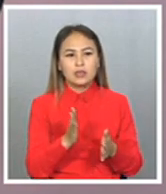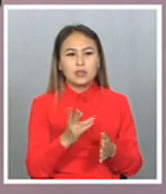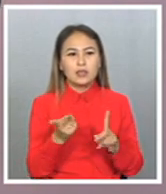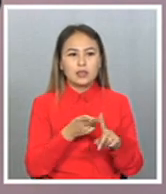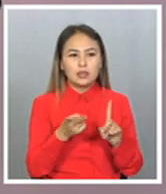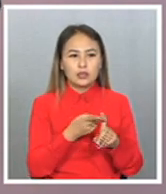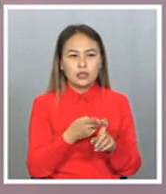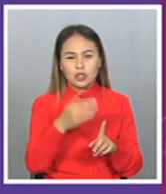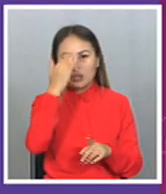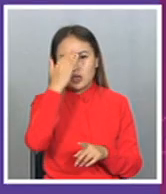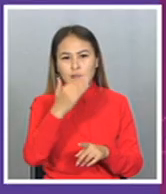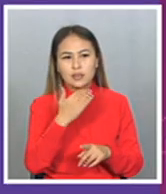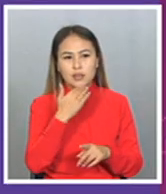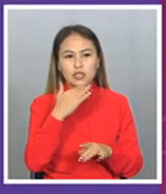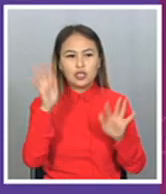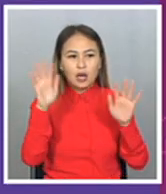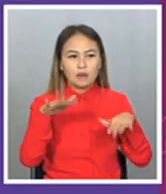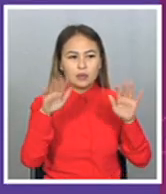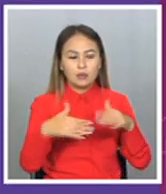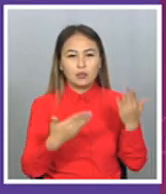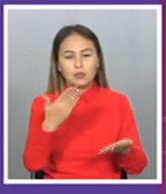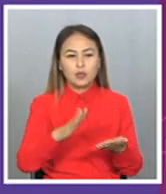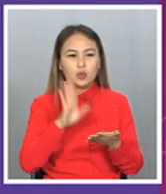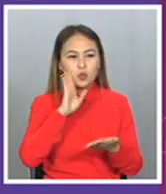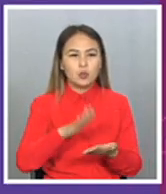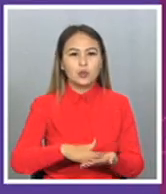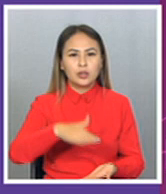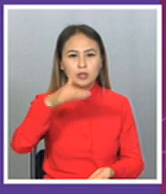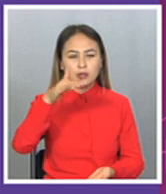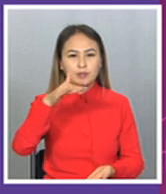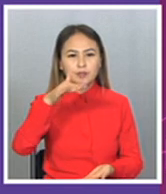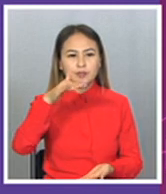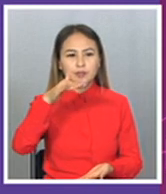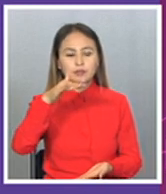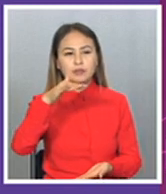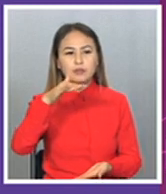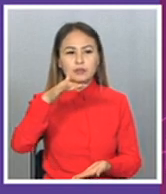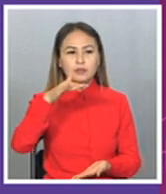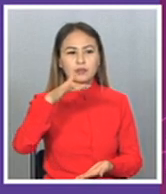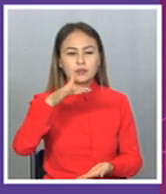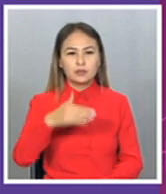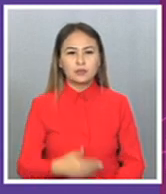Екіншісі, жаз жаңбырлы болып. Үшінші жай сөйлем, су